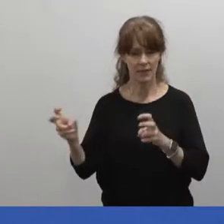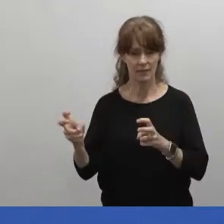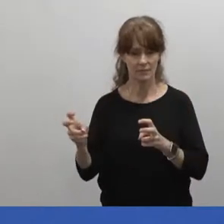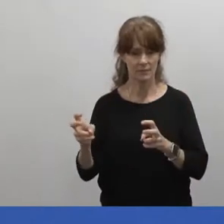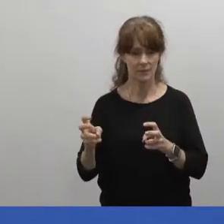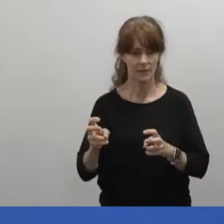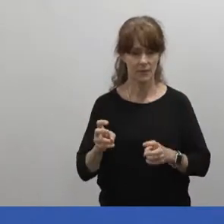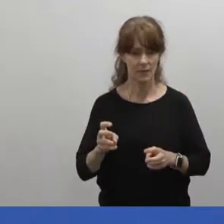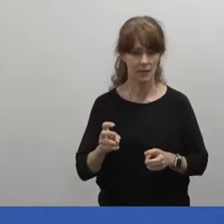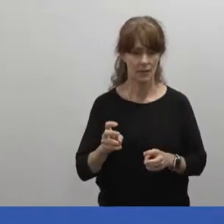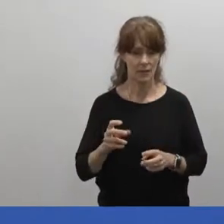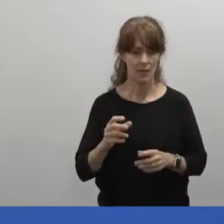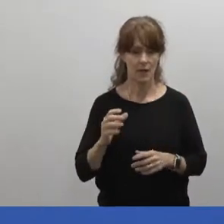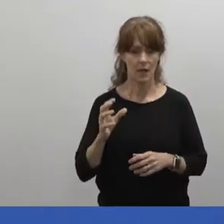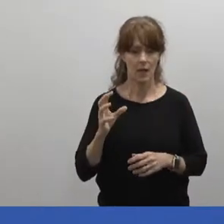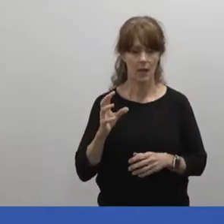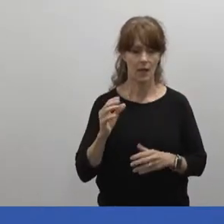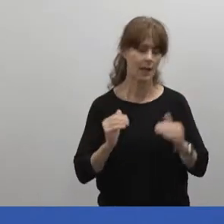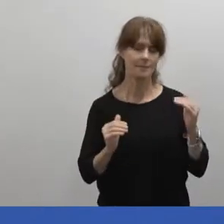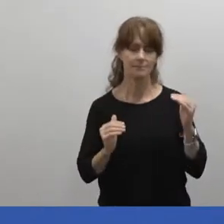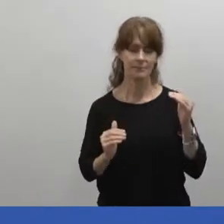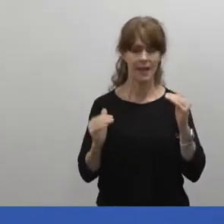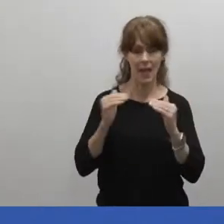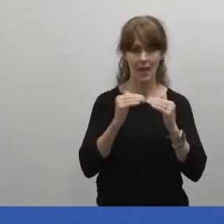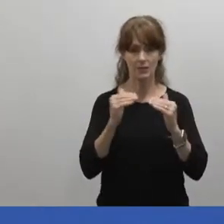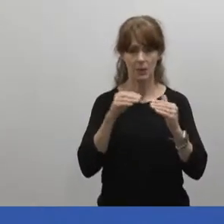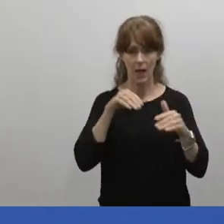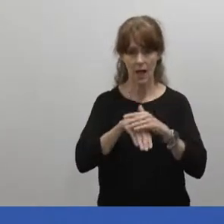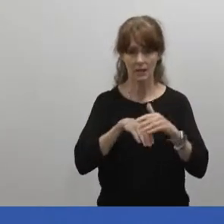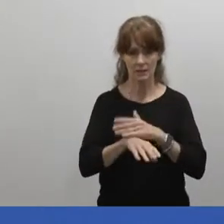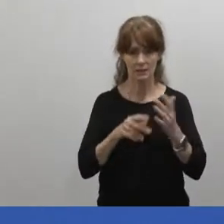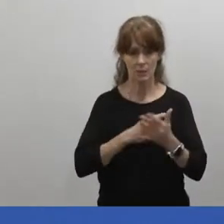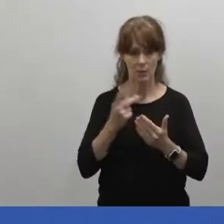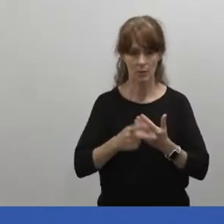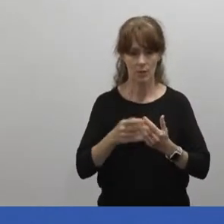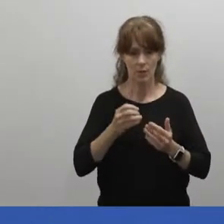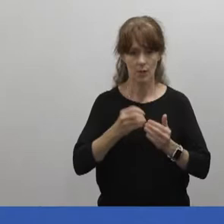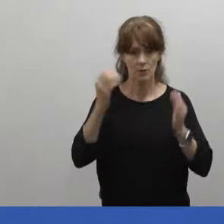như vậy âm pi vì là cả chặt chay